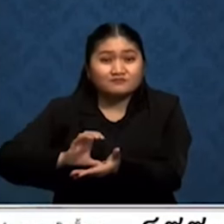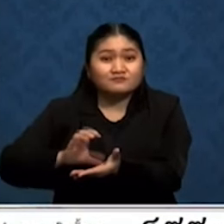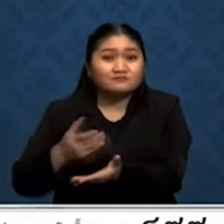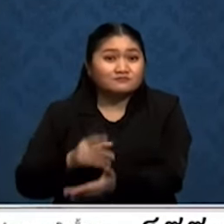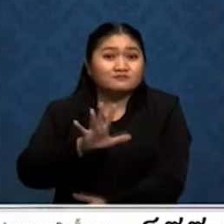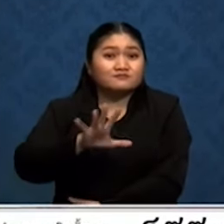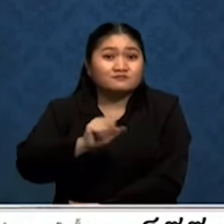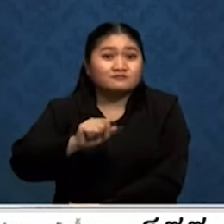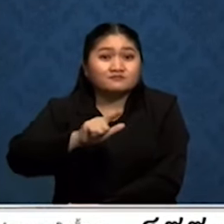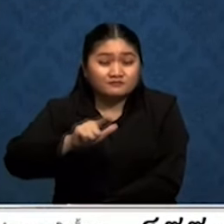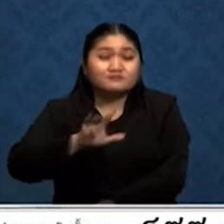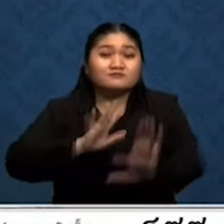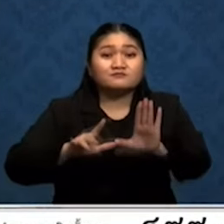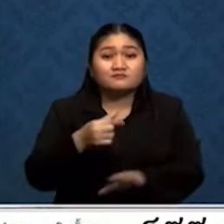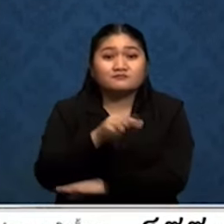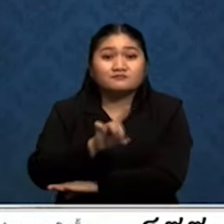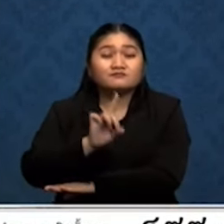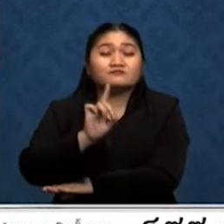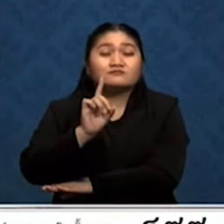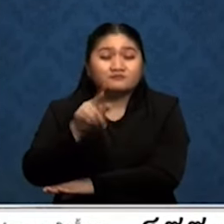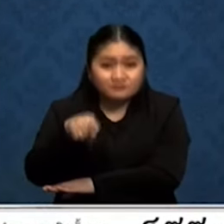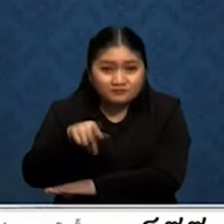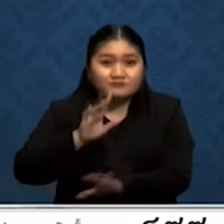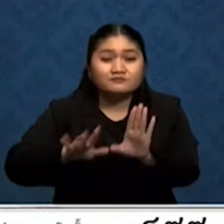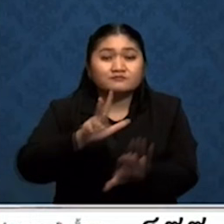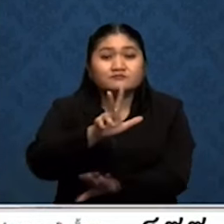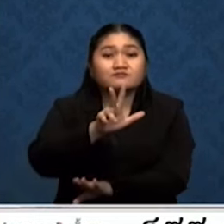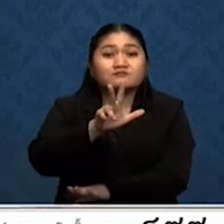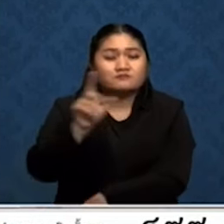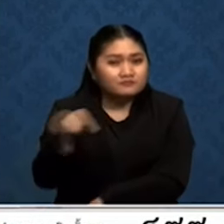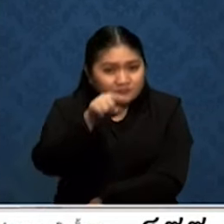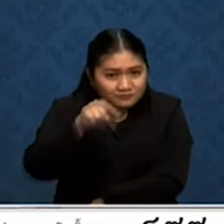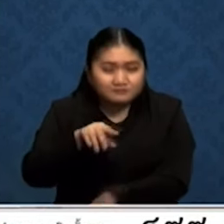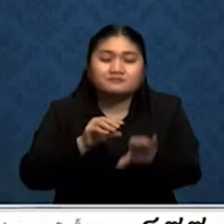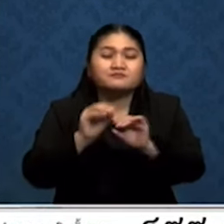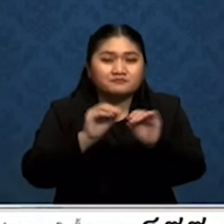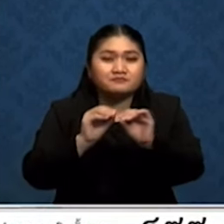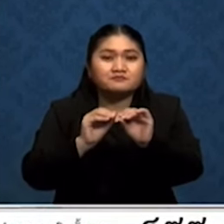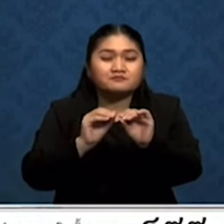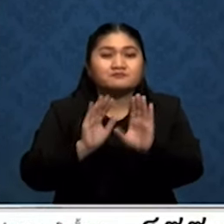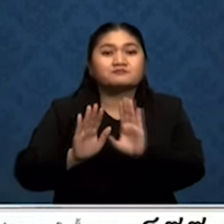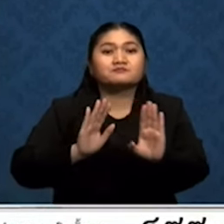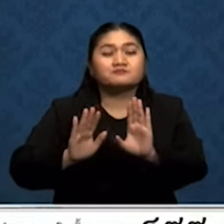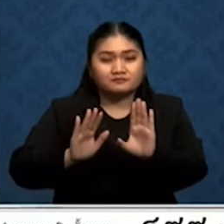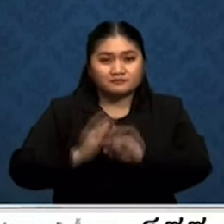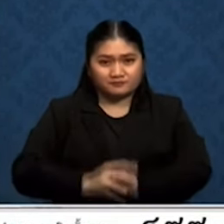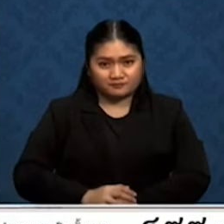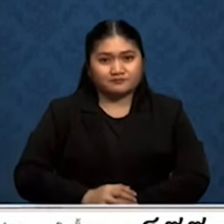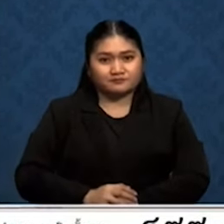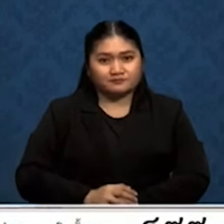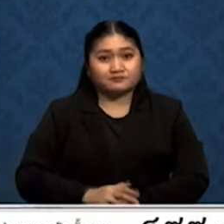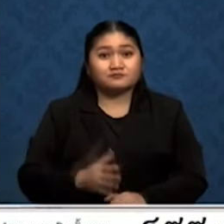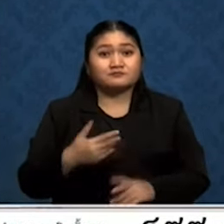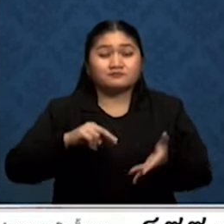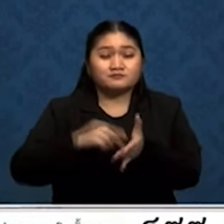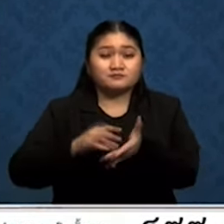็นกี่เปอรเซตของ GDP ครัตัวเลขลมประมาณ 3% มันอจะคลาดเคลื่อนบงขอพาย จะไดเข้ใจงง่ายเท่ากัลงทุน